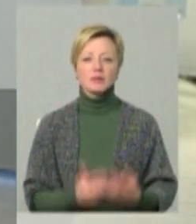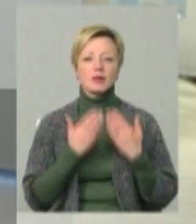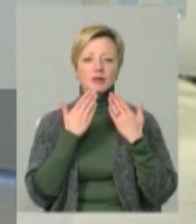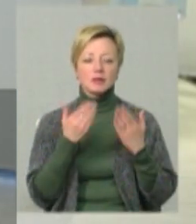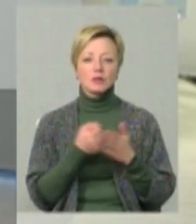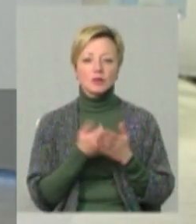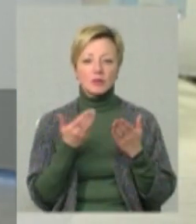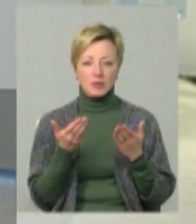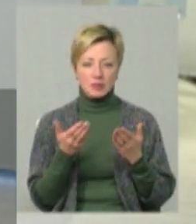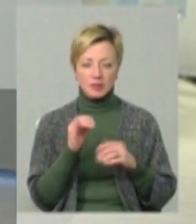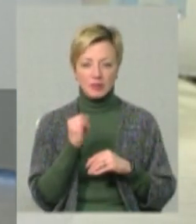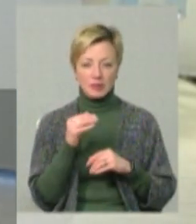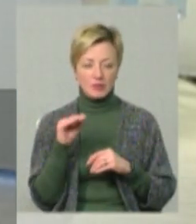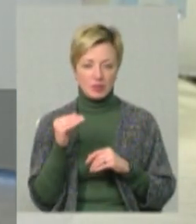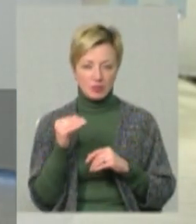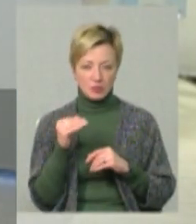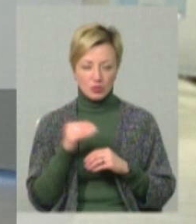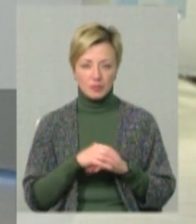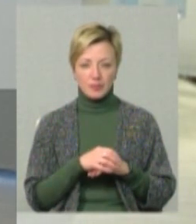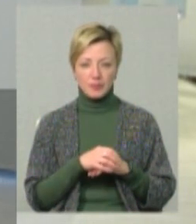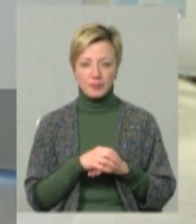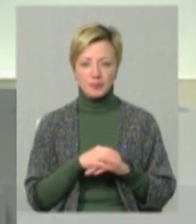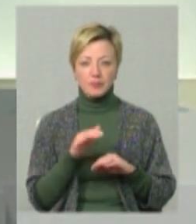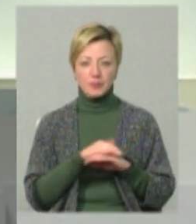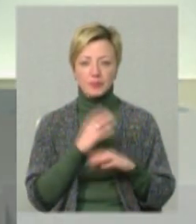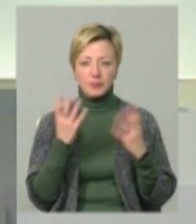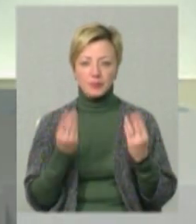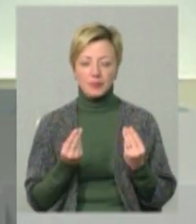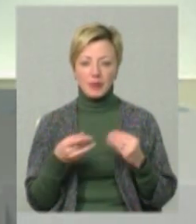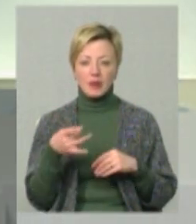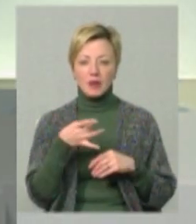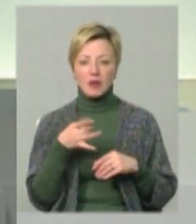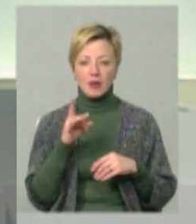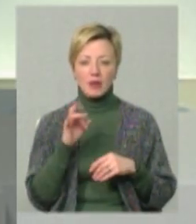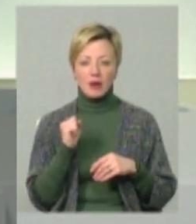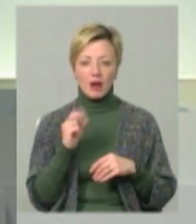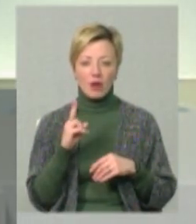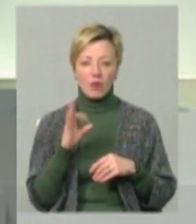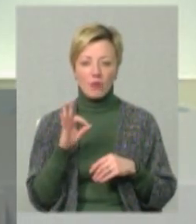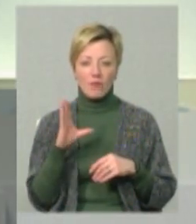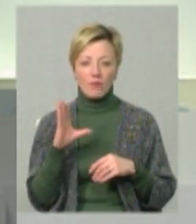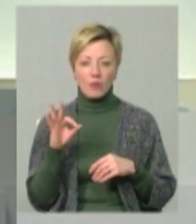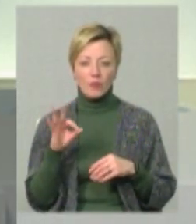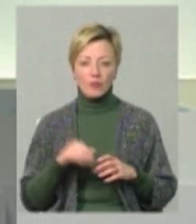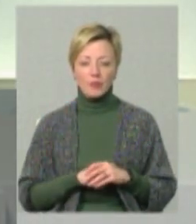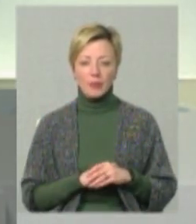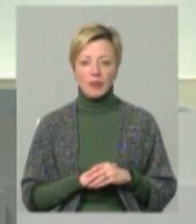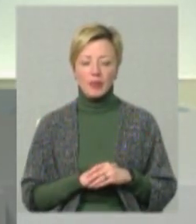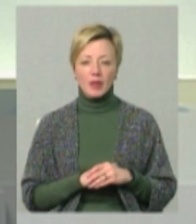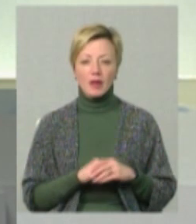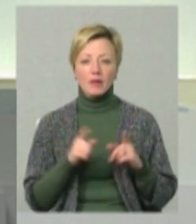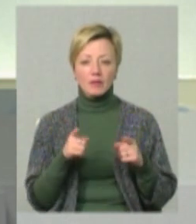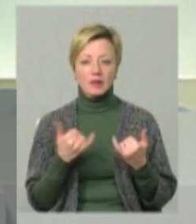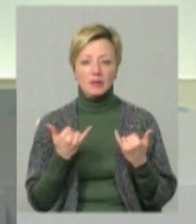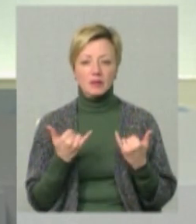звертаюся до вас, Іван Фелікс. Доброго дня. З мікрорайону Раково. Ви